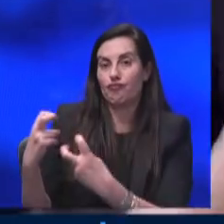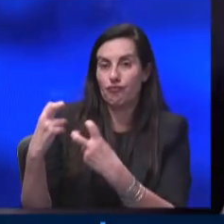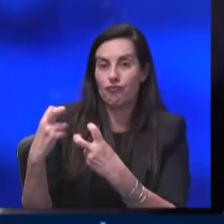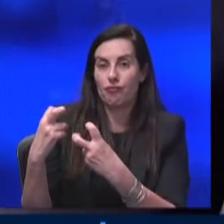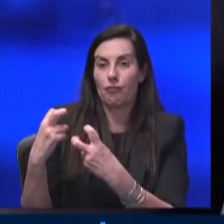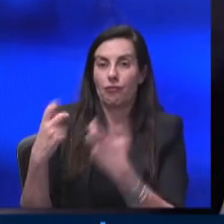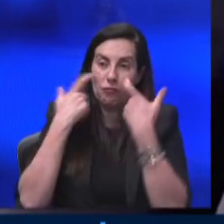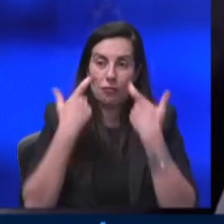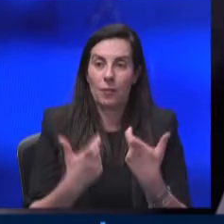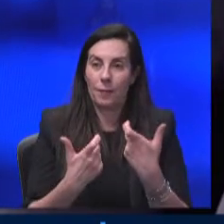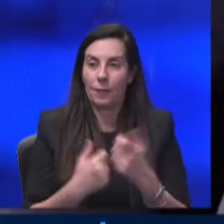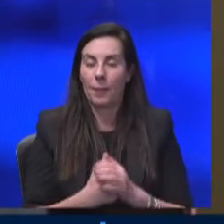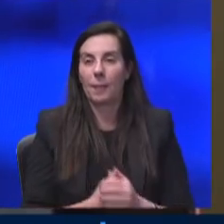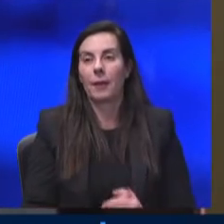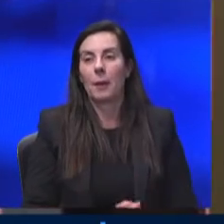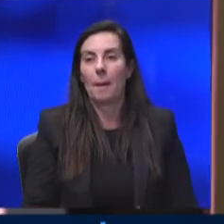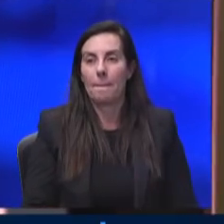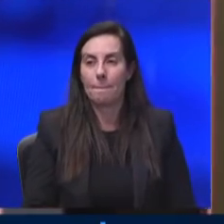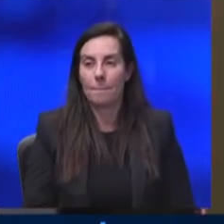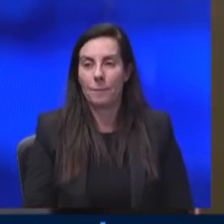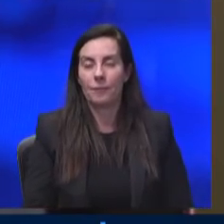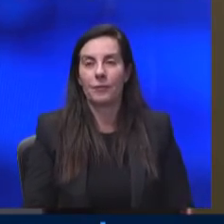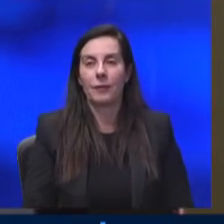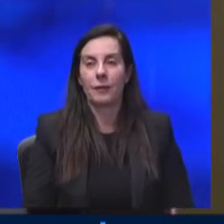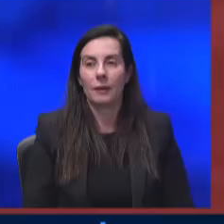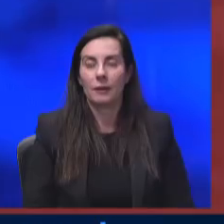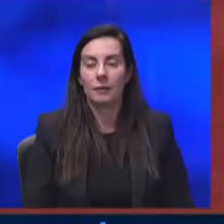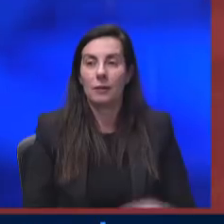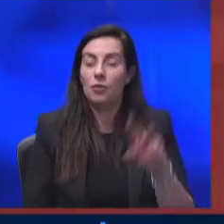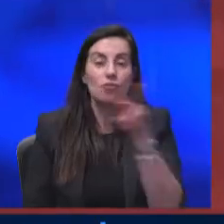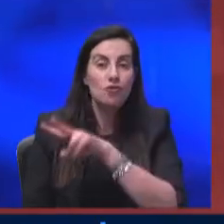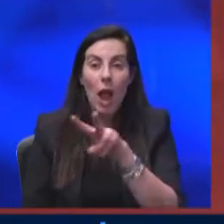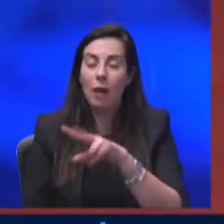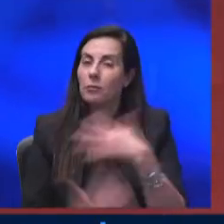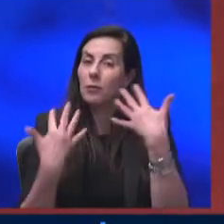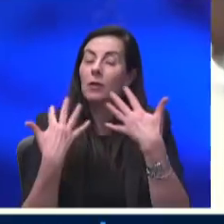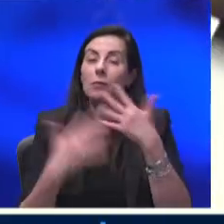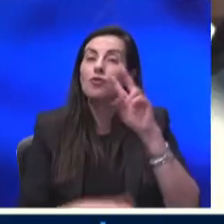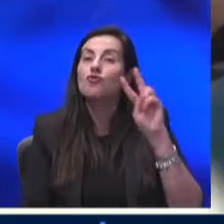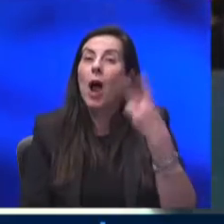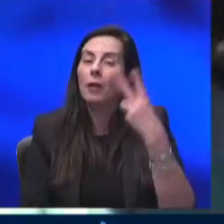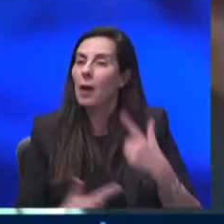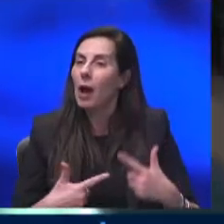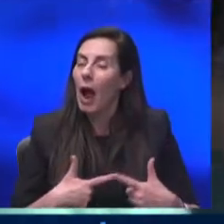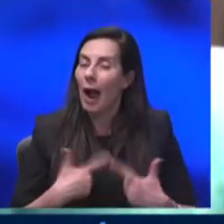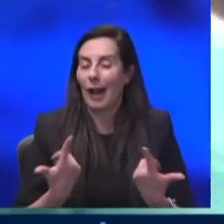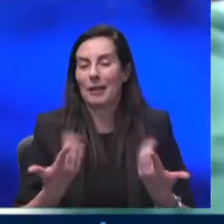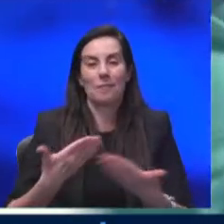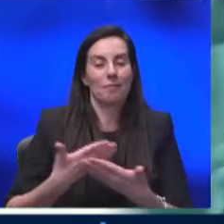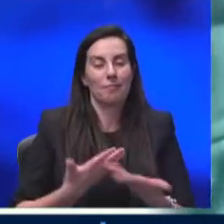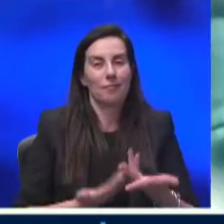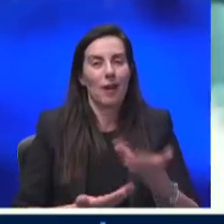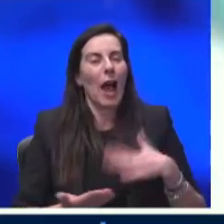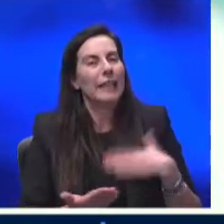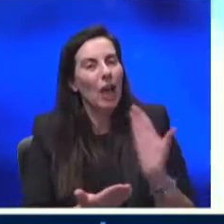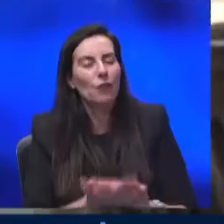other people in the room when I was having that conversation. מייגן והרי ידברו במשך שעתיים על חיי ההורות, על מפעלי ההתנדבות שלהם, החיים